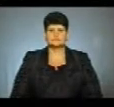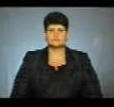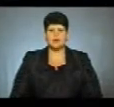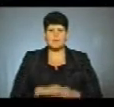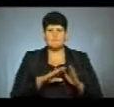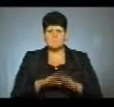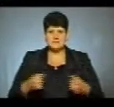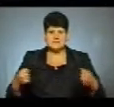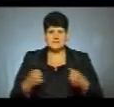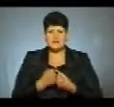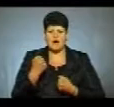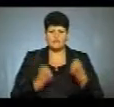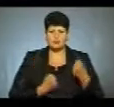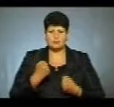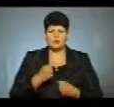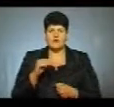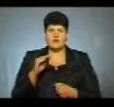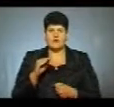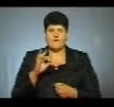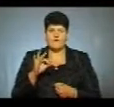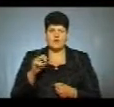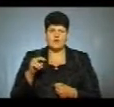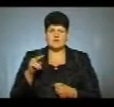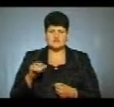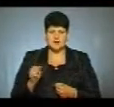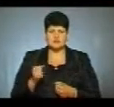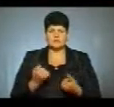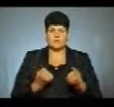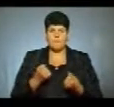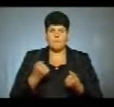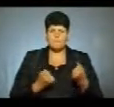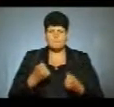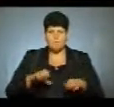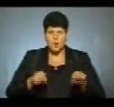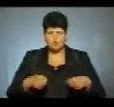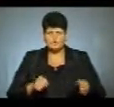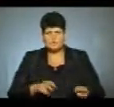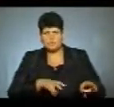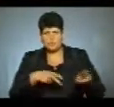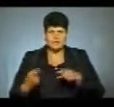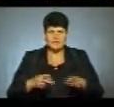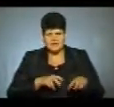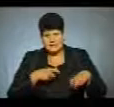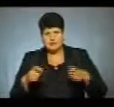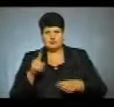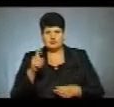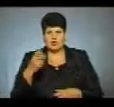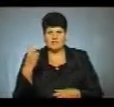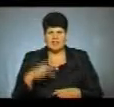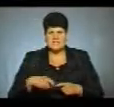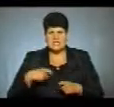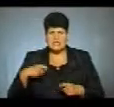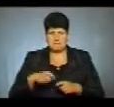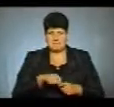Після зіткнення з автомобілем Volkswagen Tiguan мотоцикл разом з водієм та пасажиром пролетів майже 120 метрів, каже речник